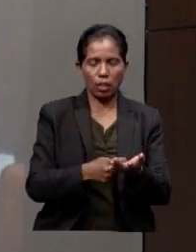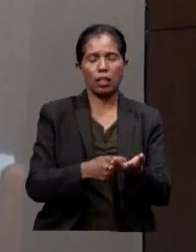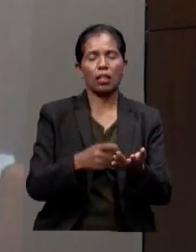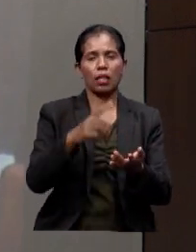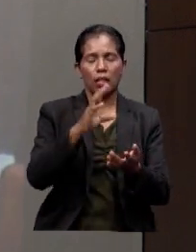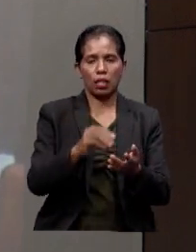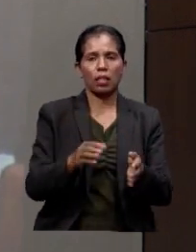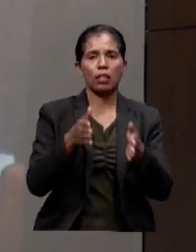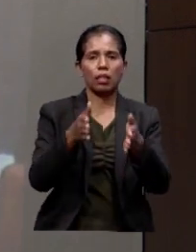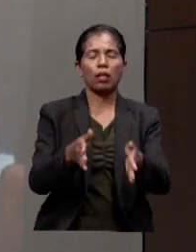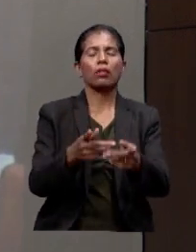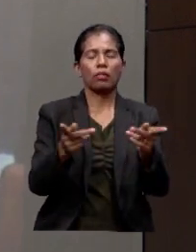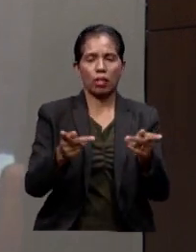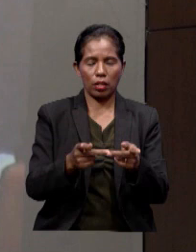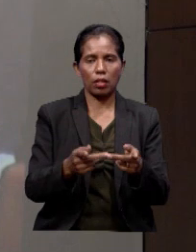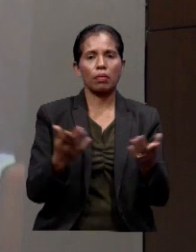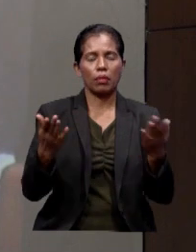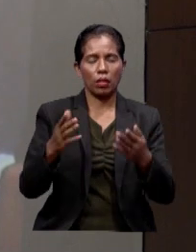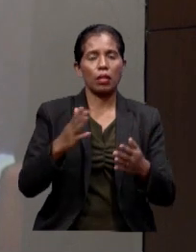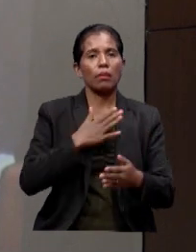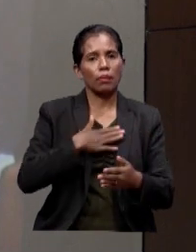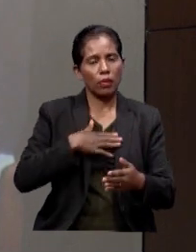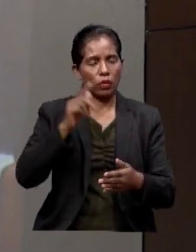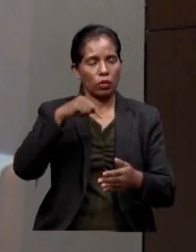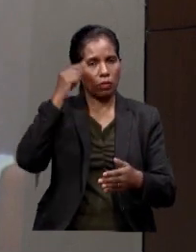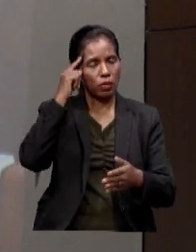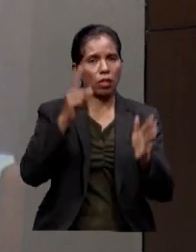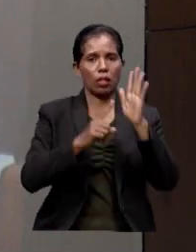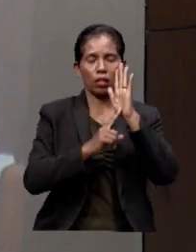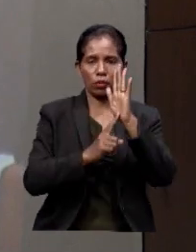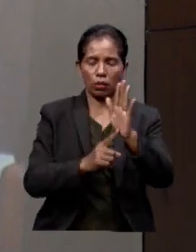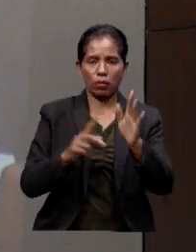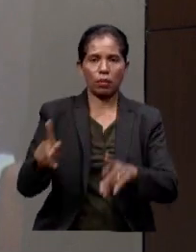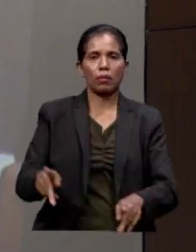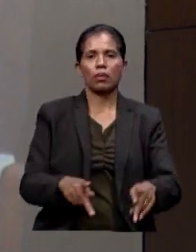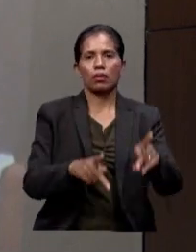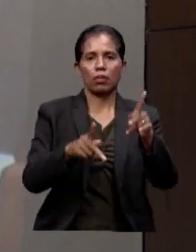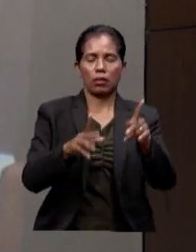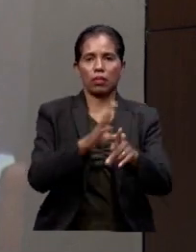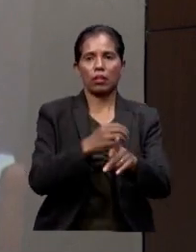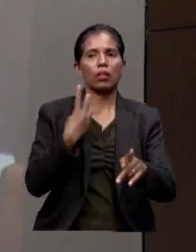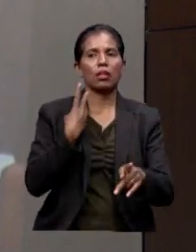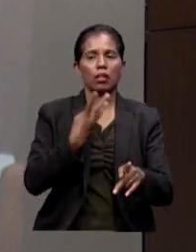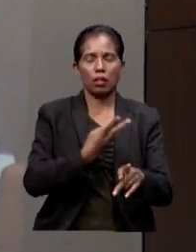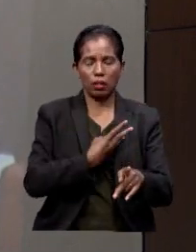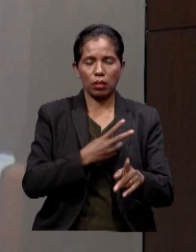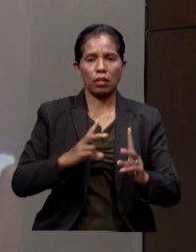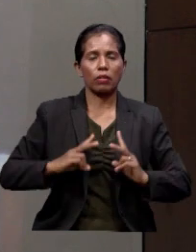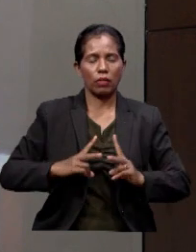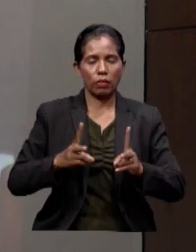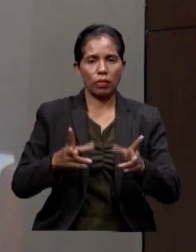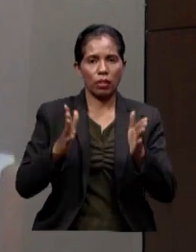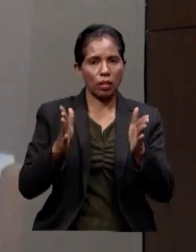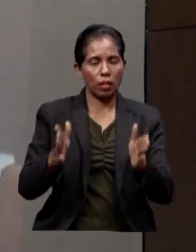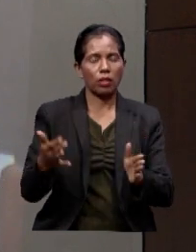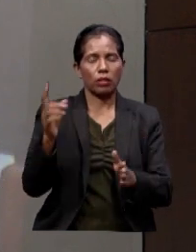ihalot ya nebe favor buat ita gubernur tinggi fosai bahaya publiku kata ita niya saudozu dai tulan